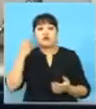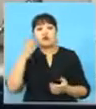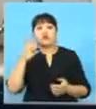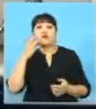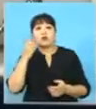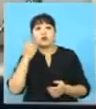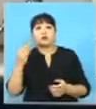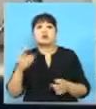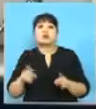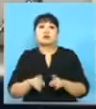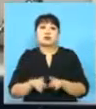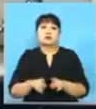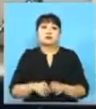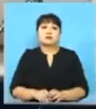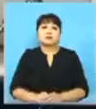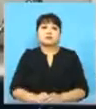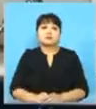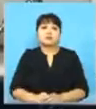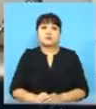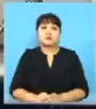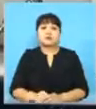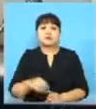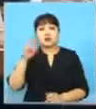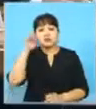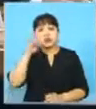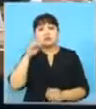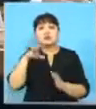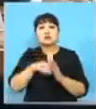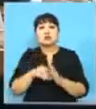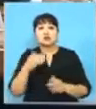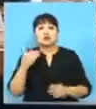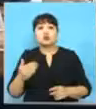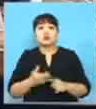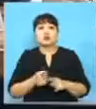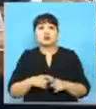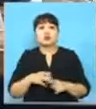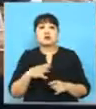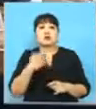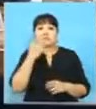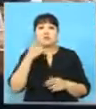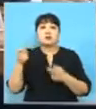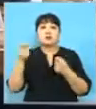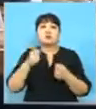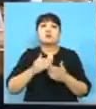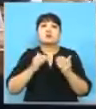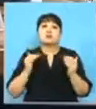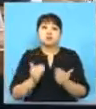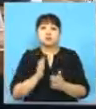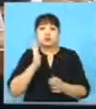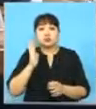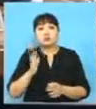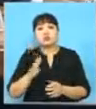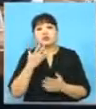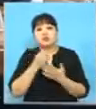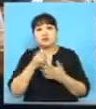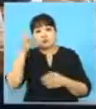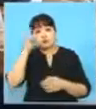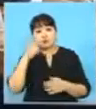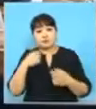Алмате, надо делать так. В конечном итоге это казахстанское содержание. По мере необходимости, то, что я свой коллегу тоже